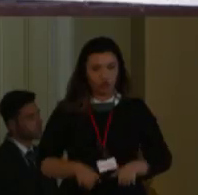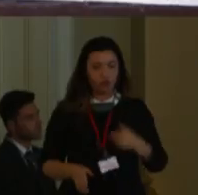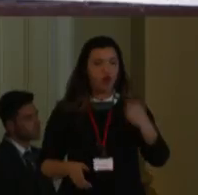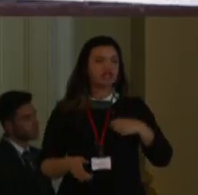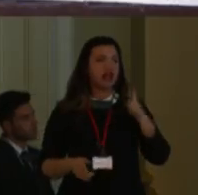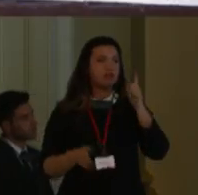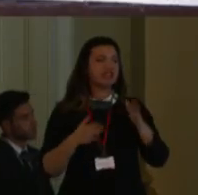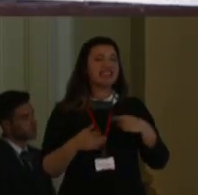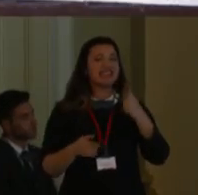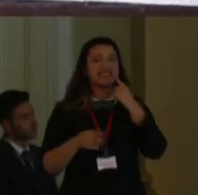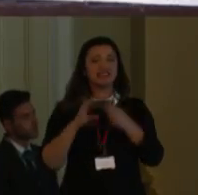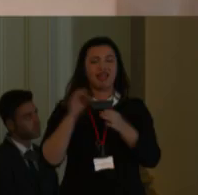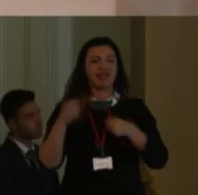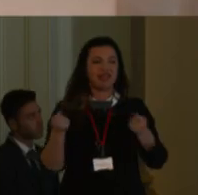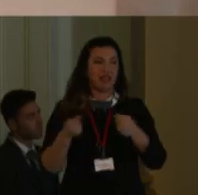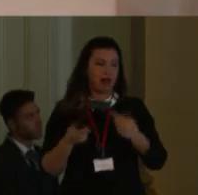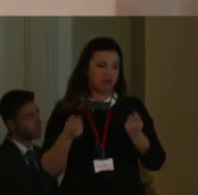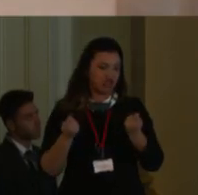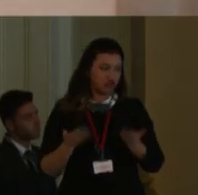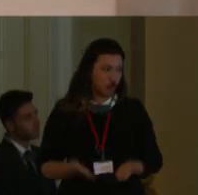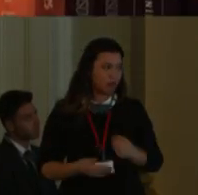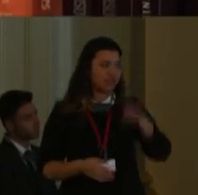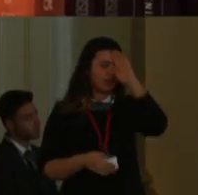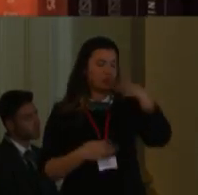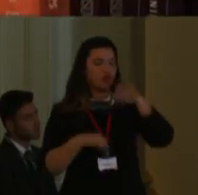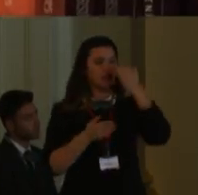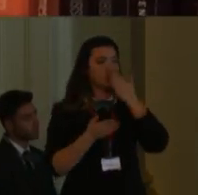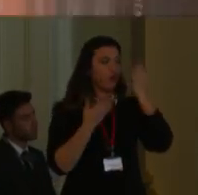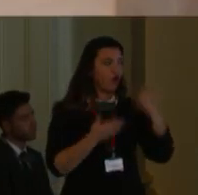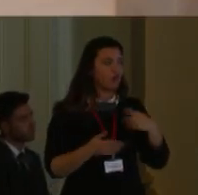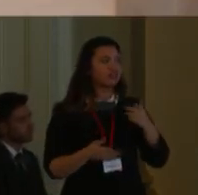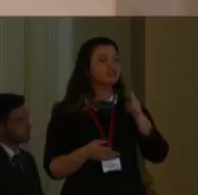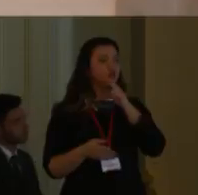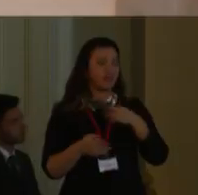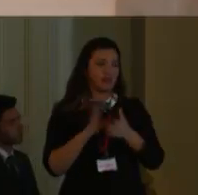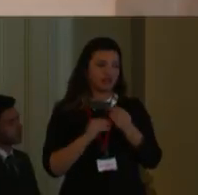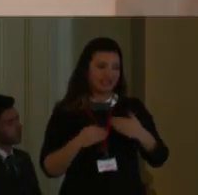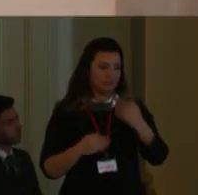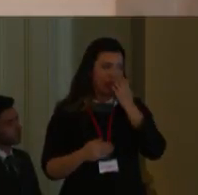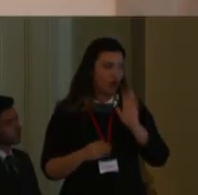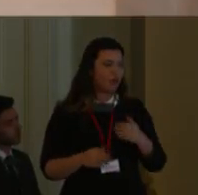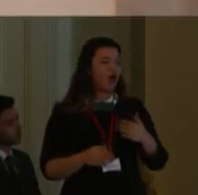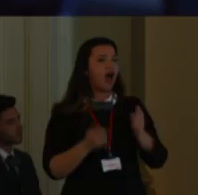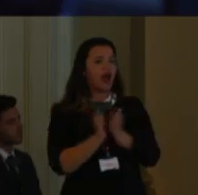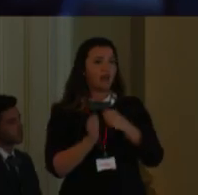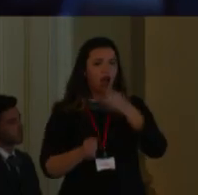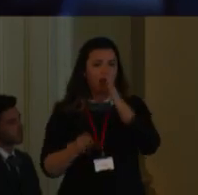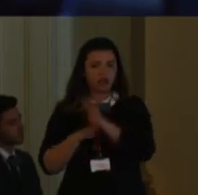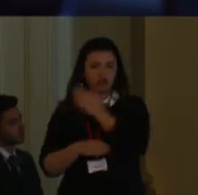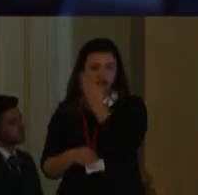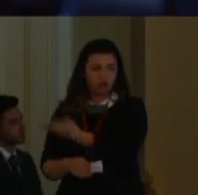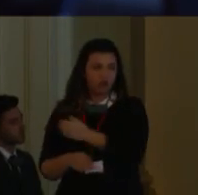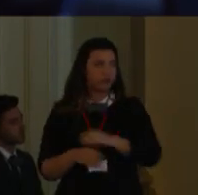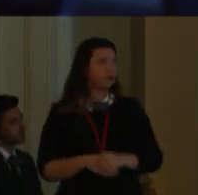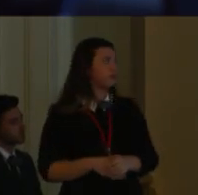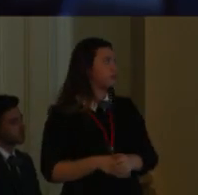insan kaynakları departmanında çalışıyorum. İstanbul'da üniversite okuyorum. Son sınıf öğrencisiyim. Ailem Ankara'da yaşıyor. Trabzon'dan göç